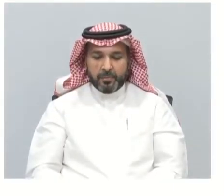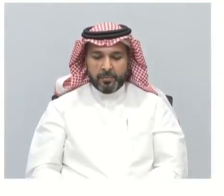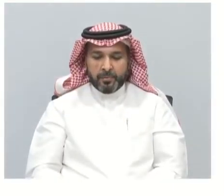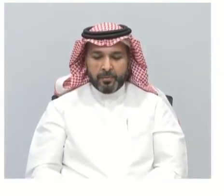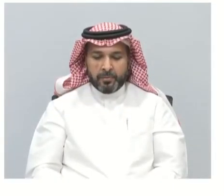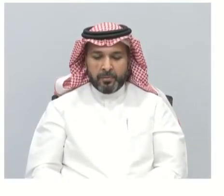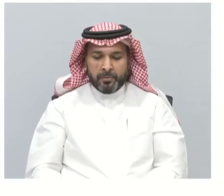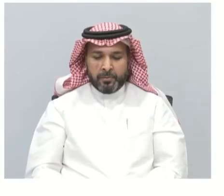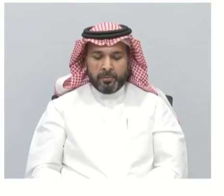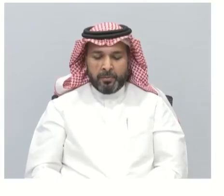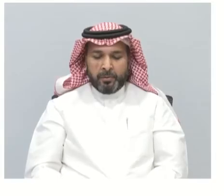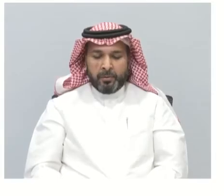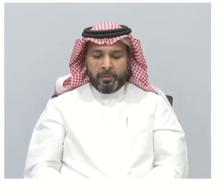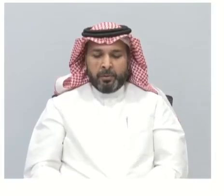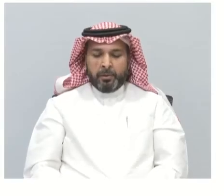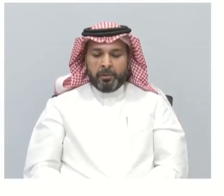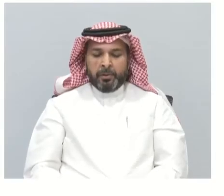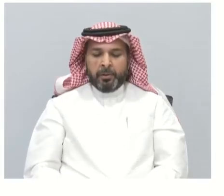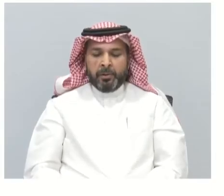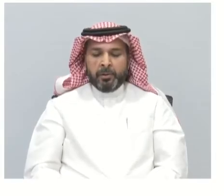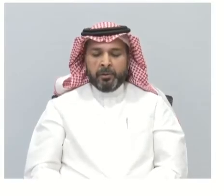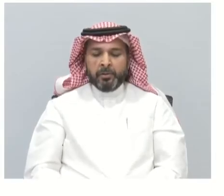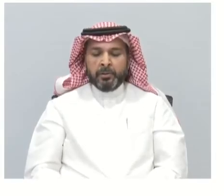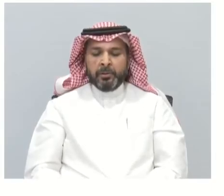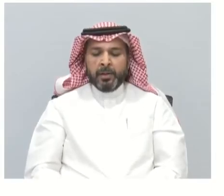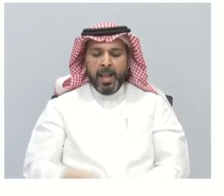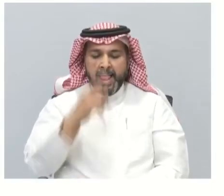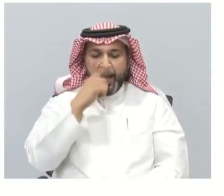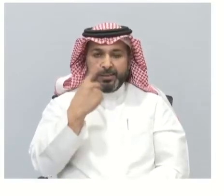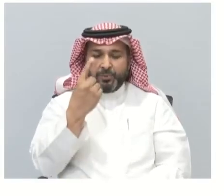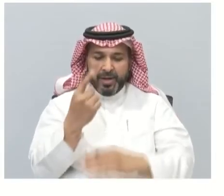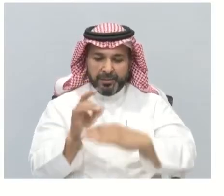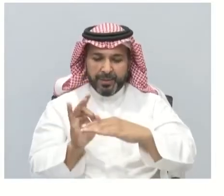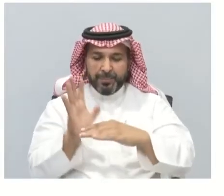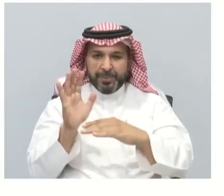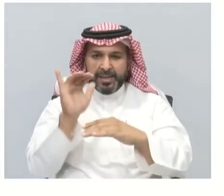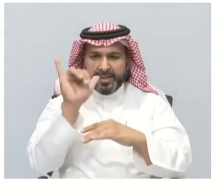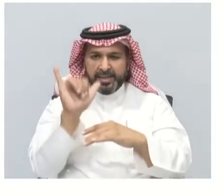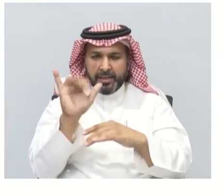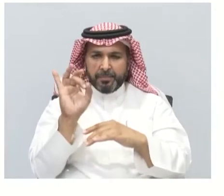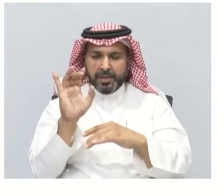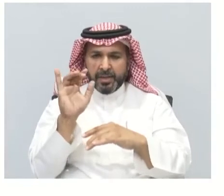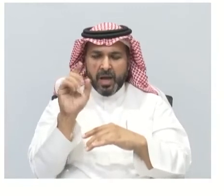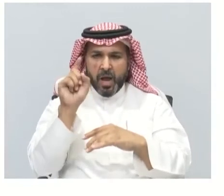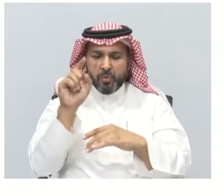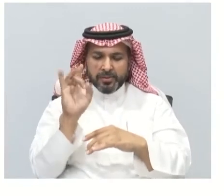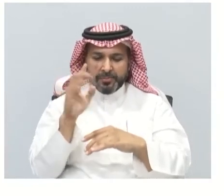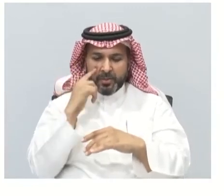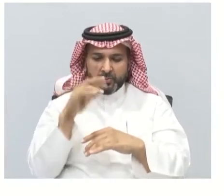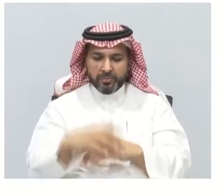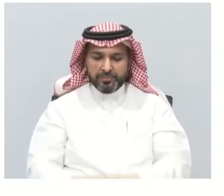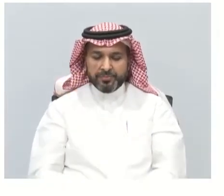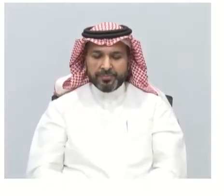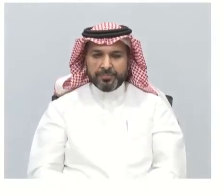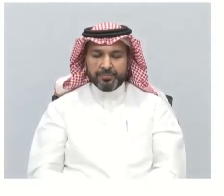هي ممتاز الان علشان نتخلص من احدى المتغيره اب اتخلص من وا الان عشان اتخلص من واي